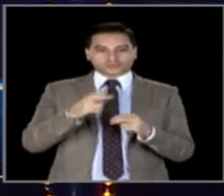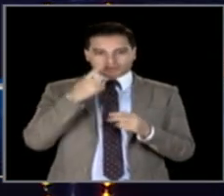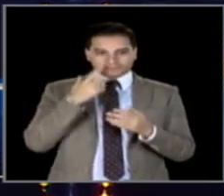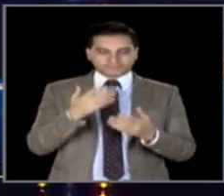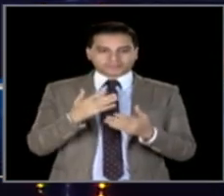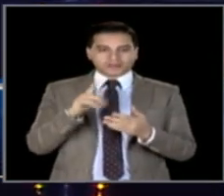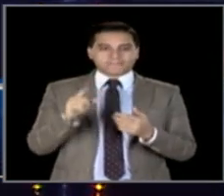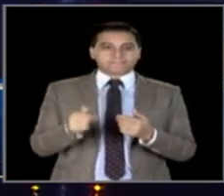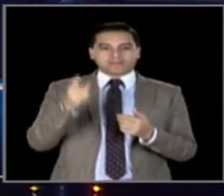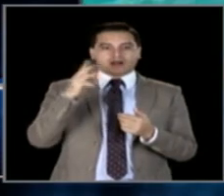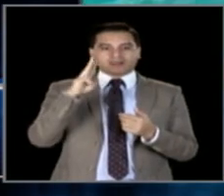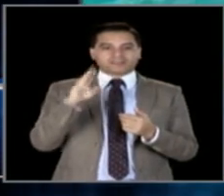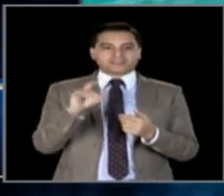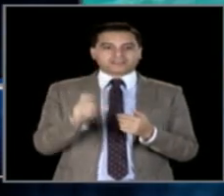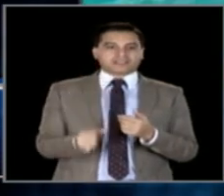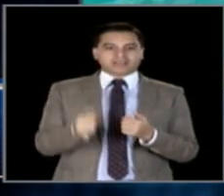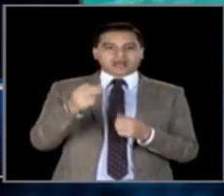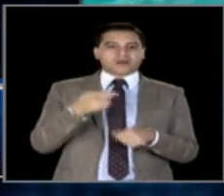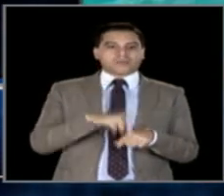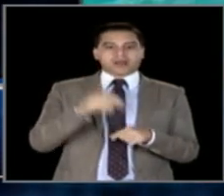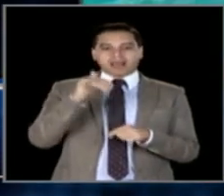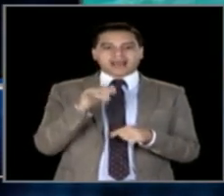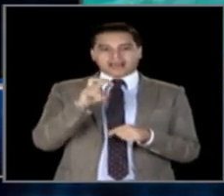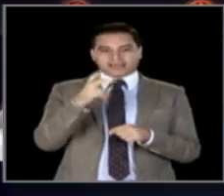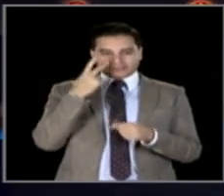بارثينا وآية، آية وبارثينا.